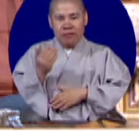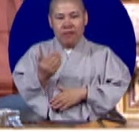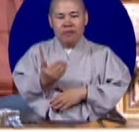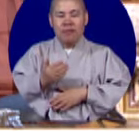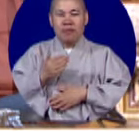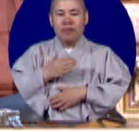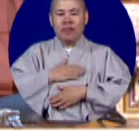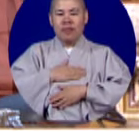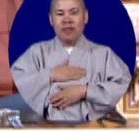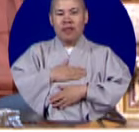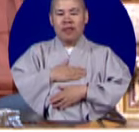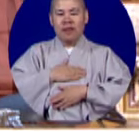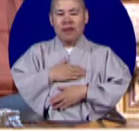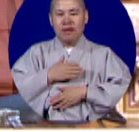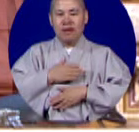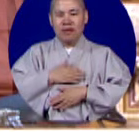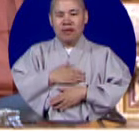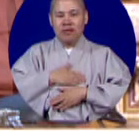제가요